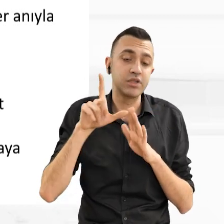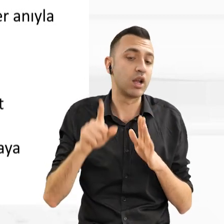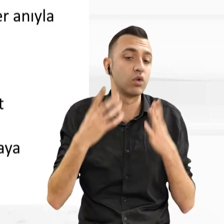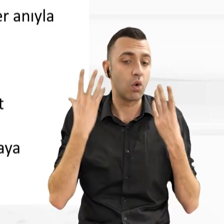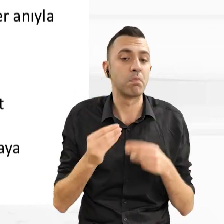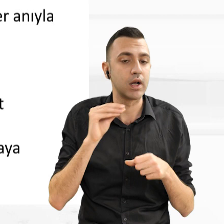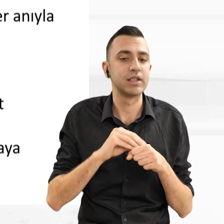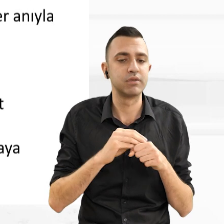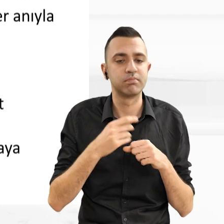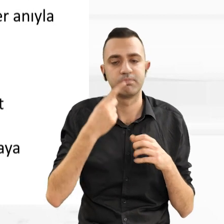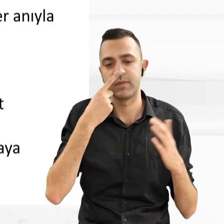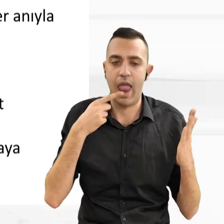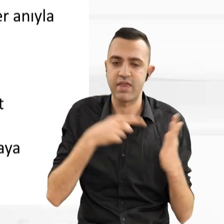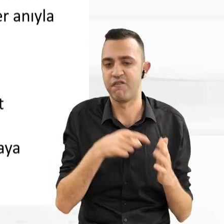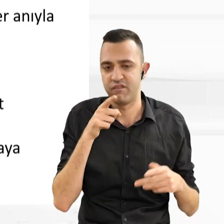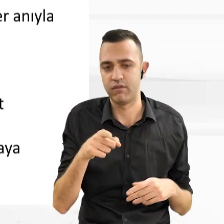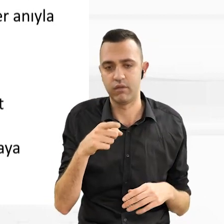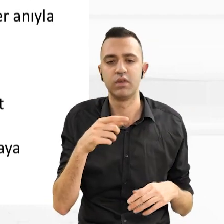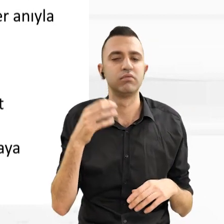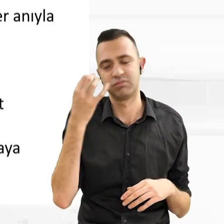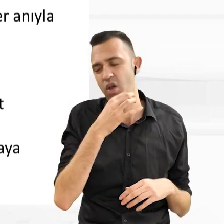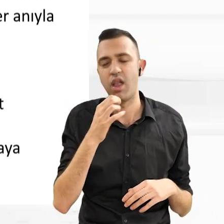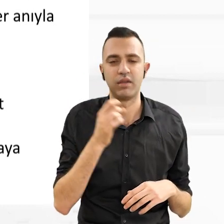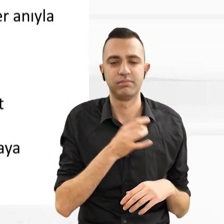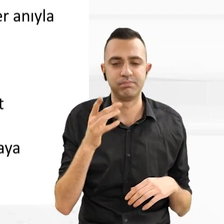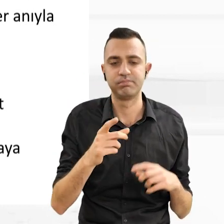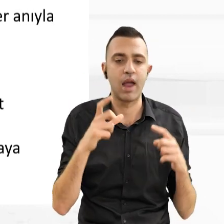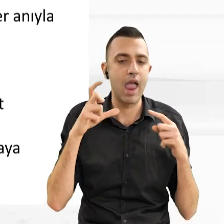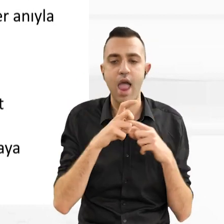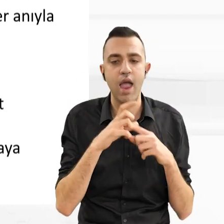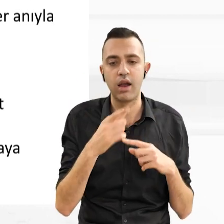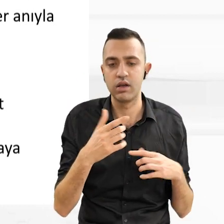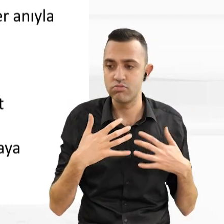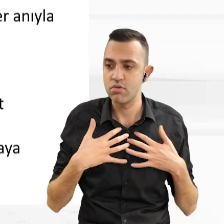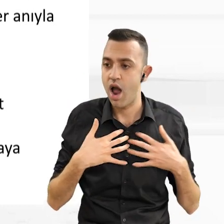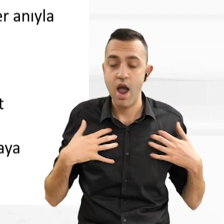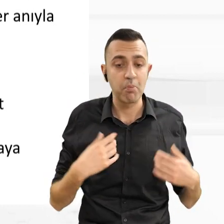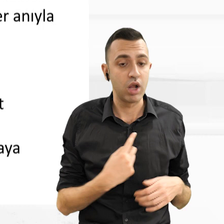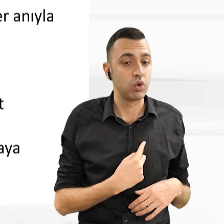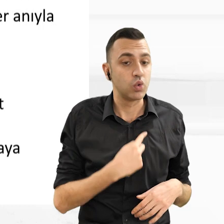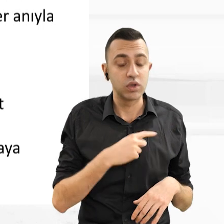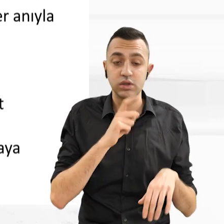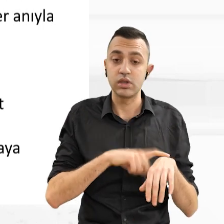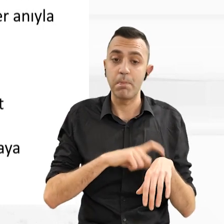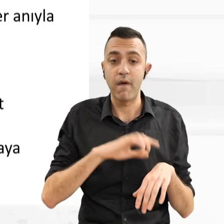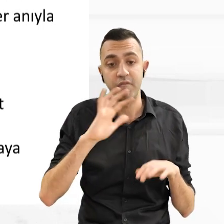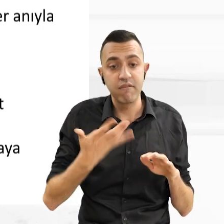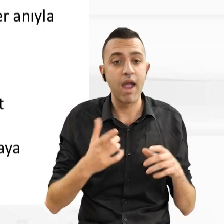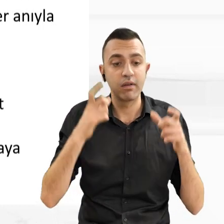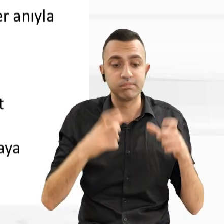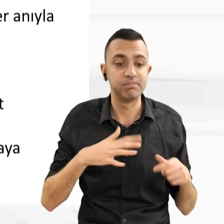noktalarından biridir bir kolaylık belirleyebiliriz en iyi bakalım kahramanın duygularını zaman ve mekanla